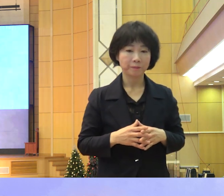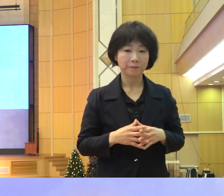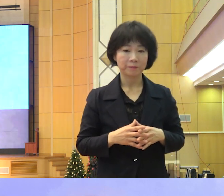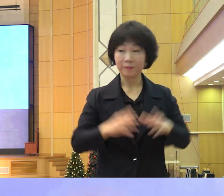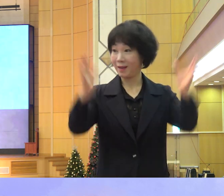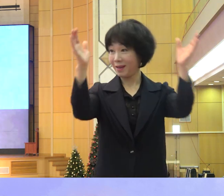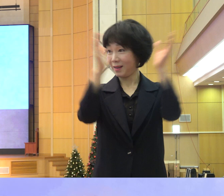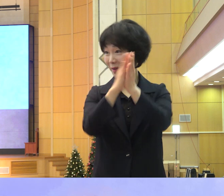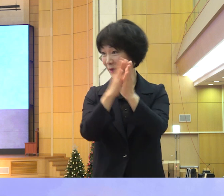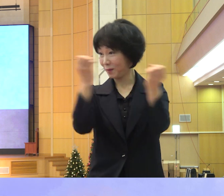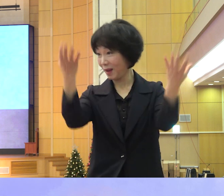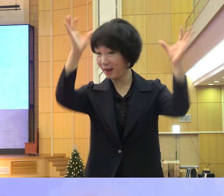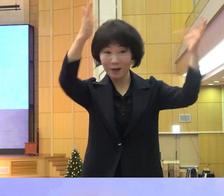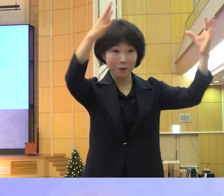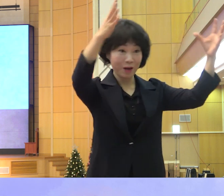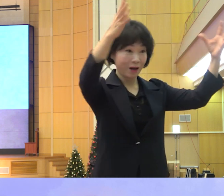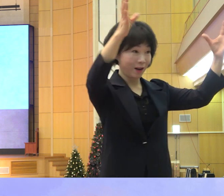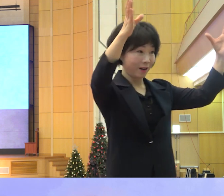할렐루야.